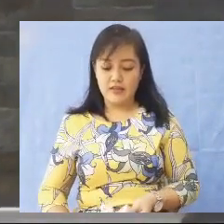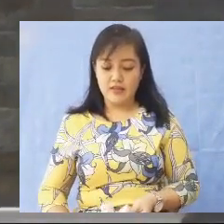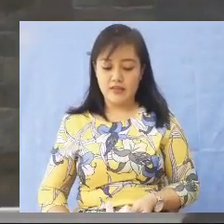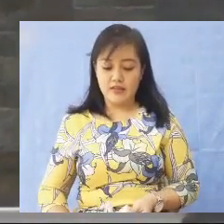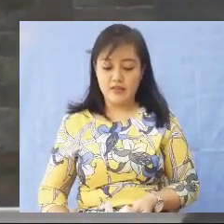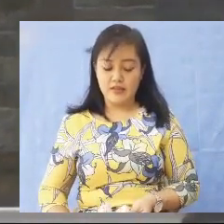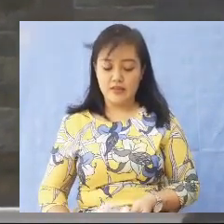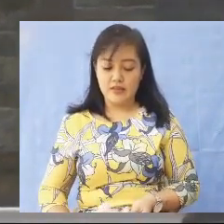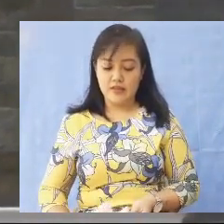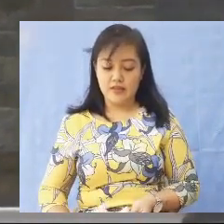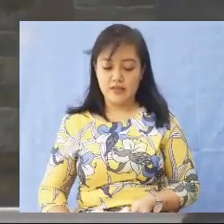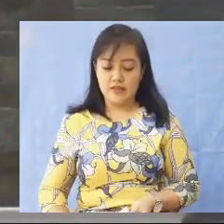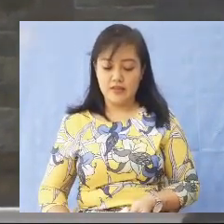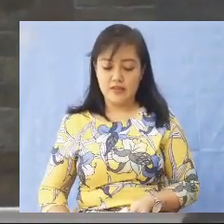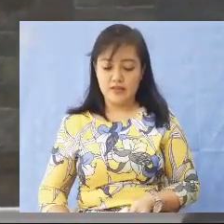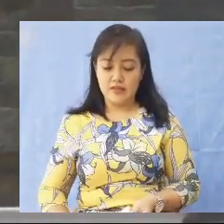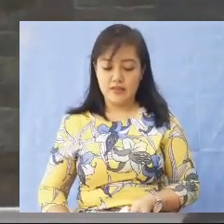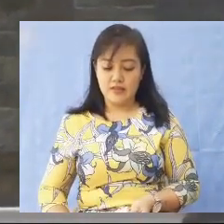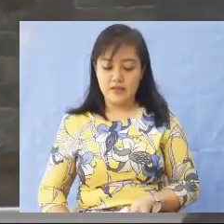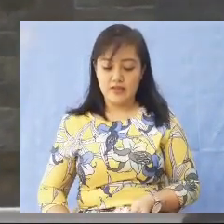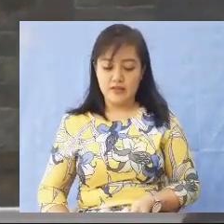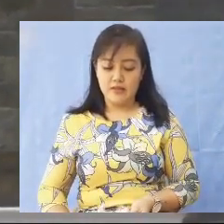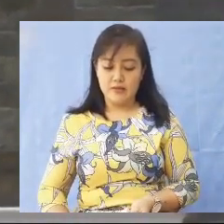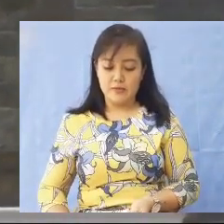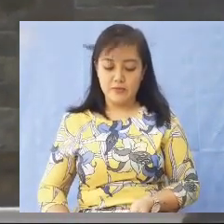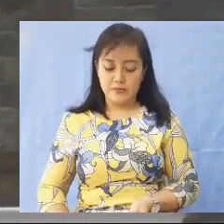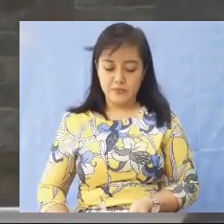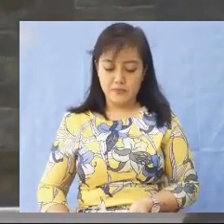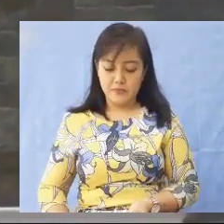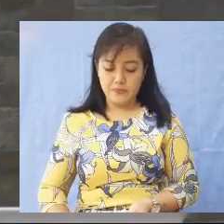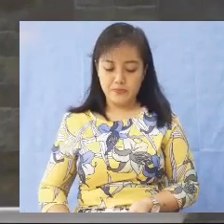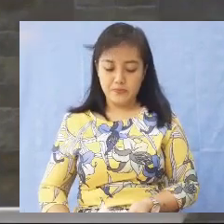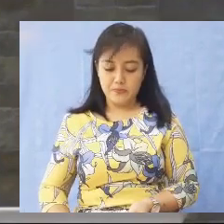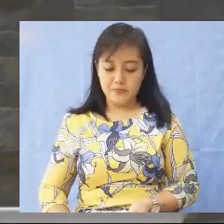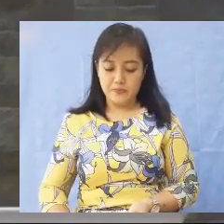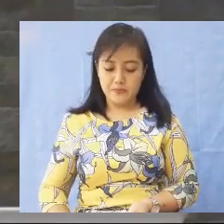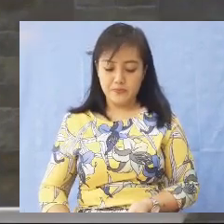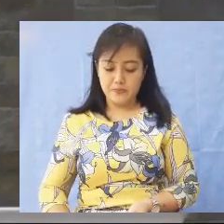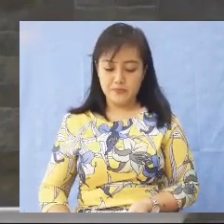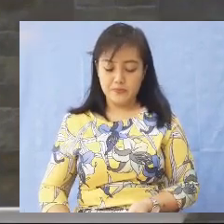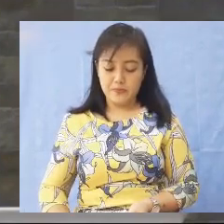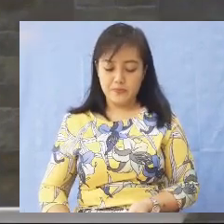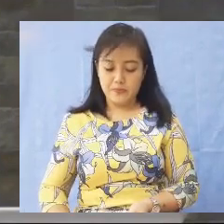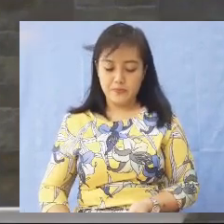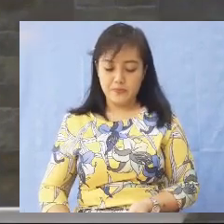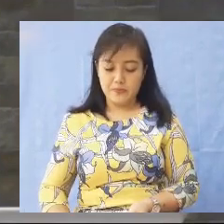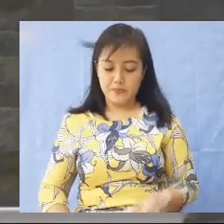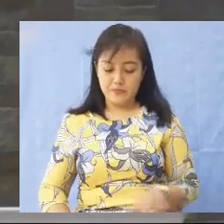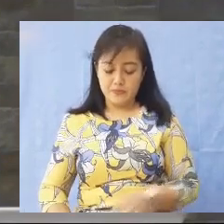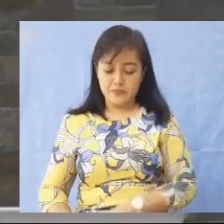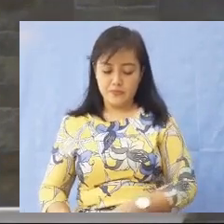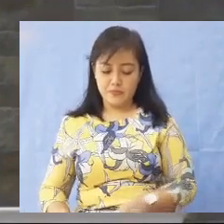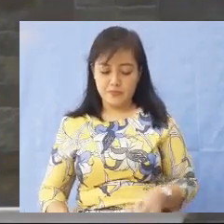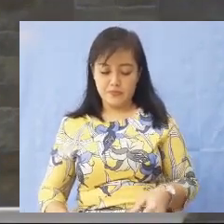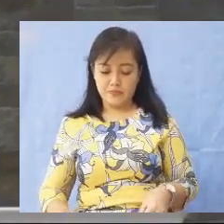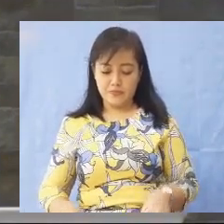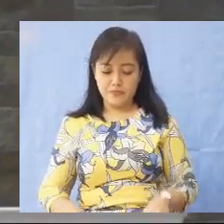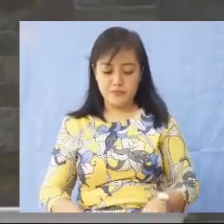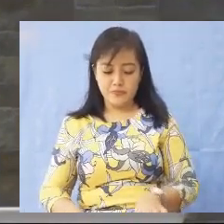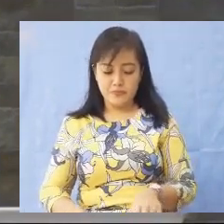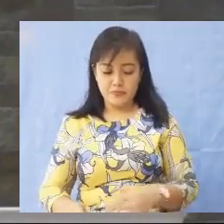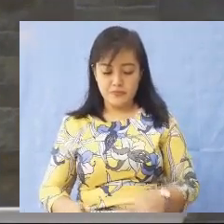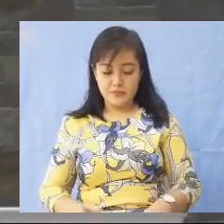day, that great day of the feast. By the way, yung last day na tinutukoy dito, hindi po yung last day, katapusan ng mundo. Ha?